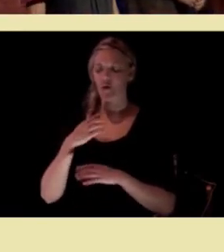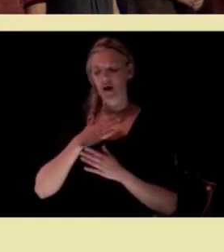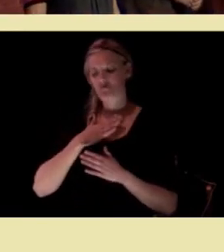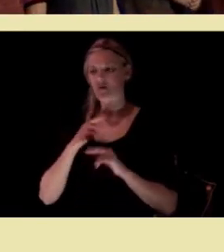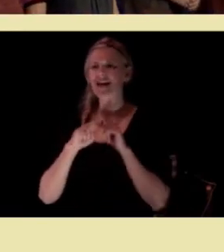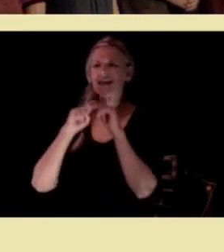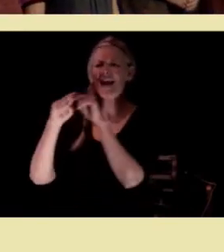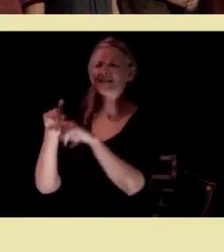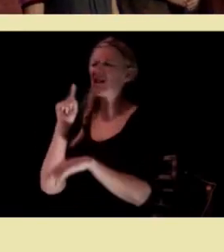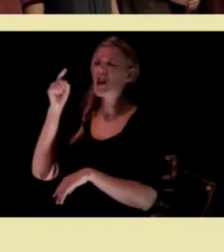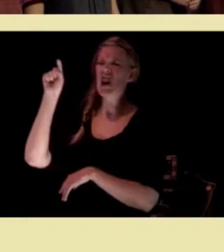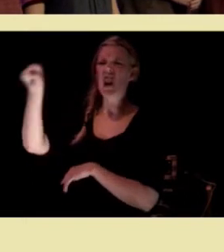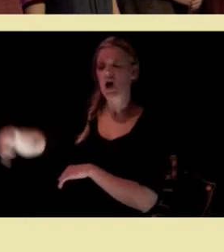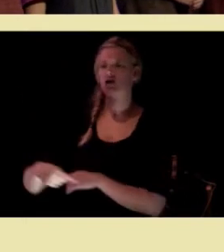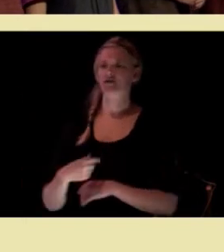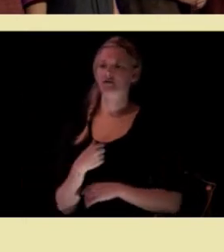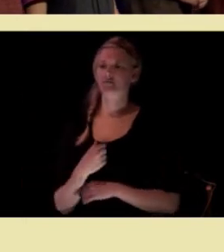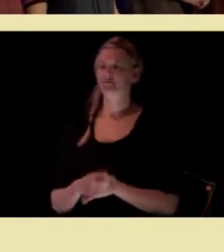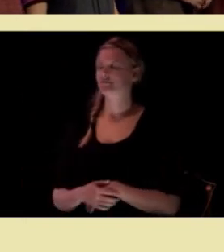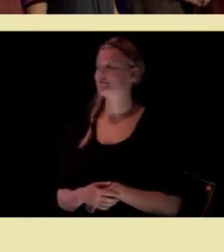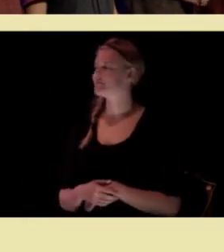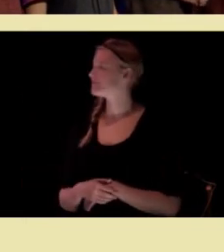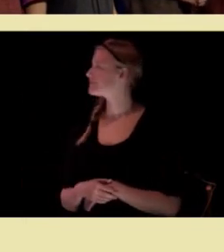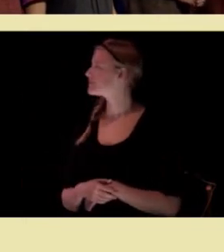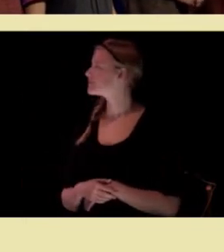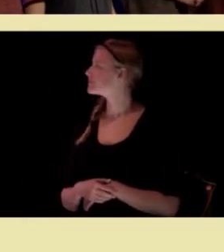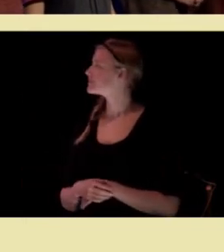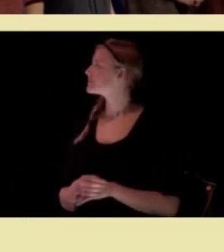å reise langt.